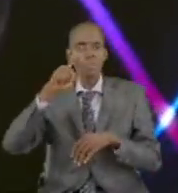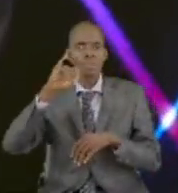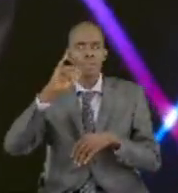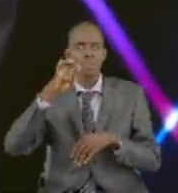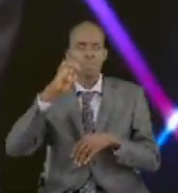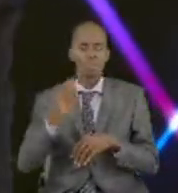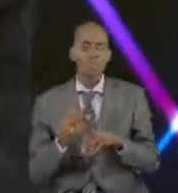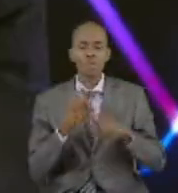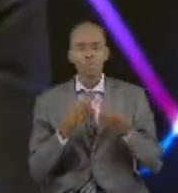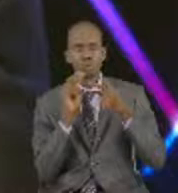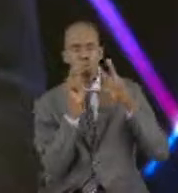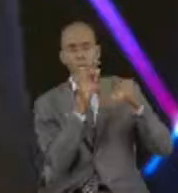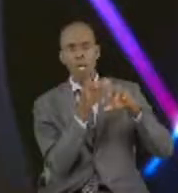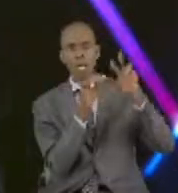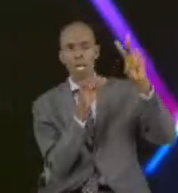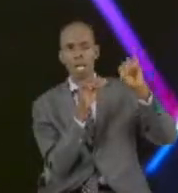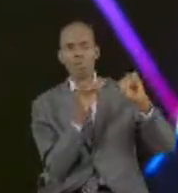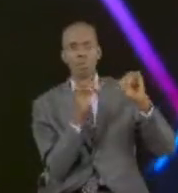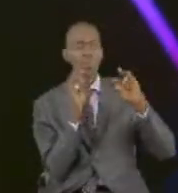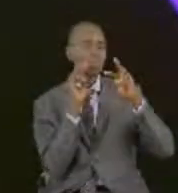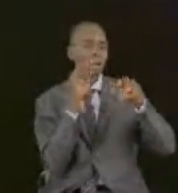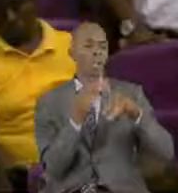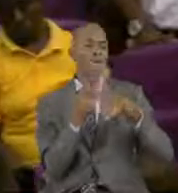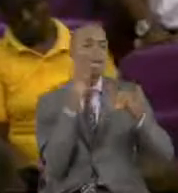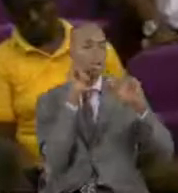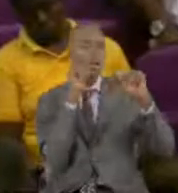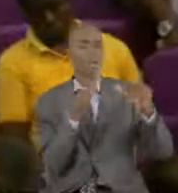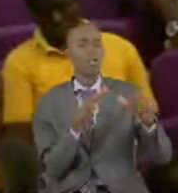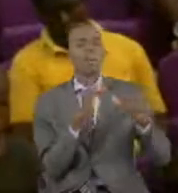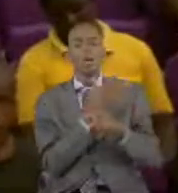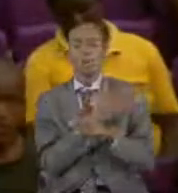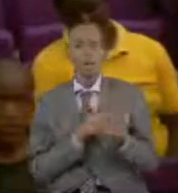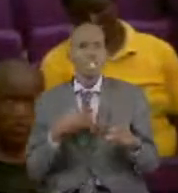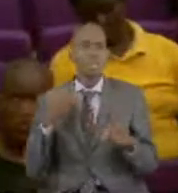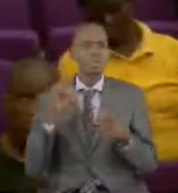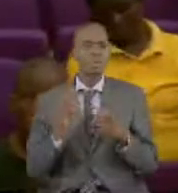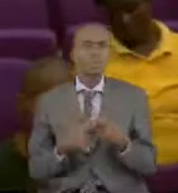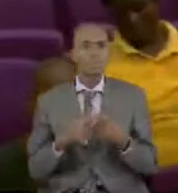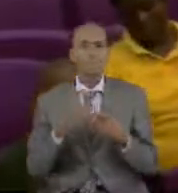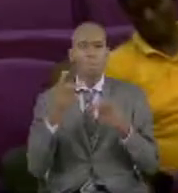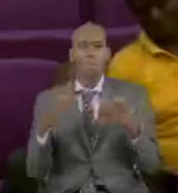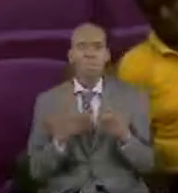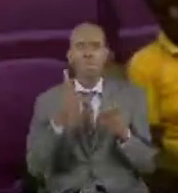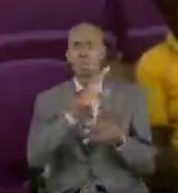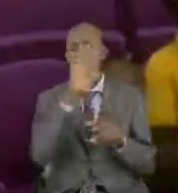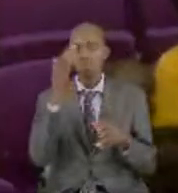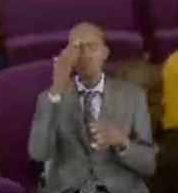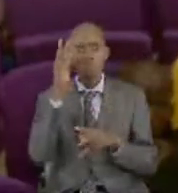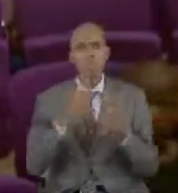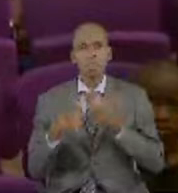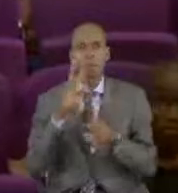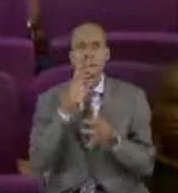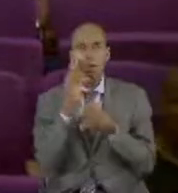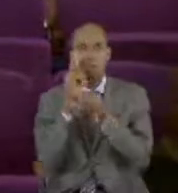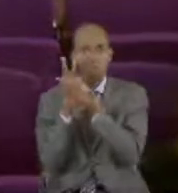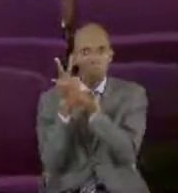Il peut m'envoyer des espions pour chercher, pour sonder, pour investiguer, pour voir. Tu peux même pas ne pas le savoir, que les gens